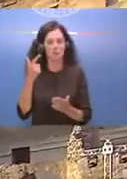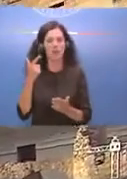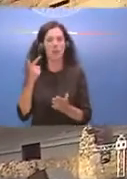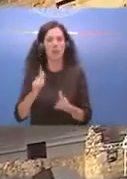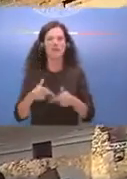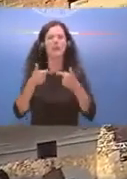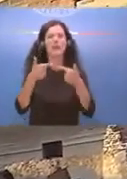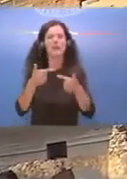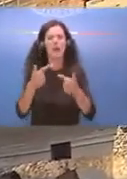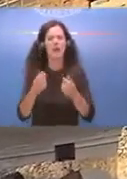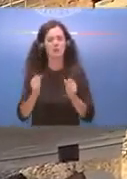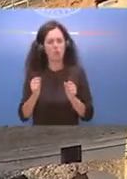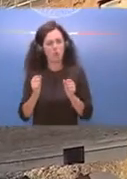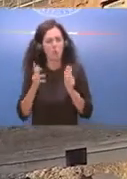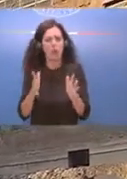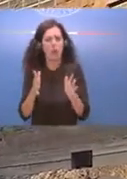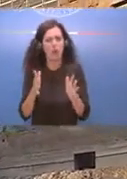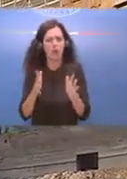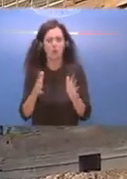state